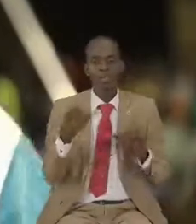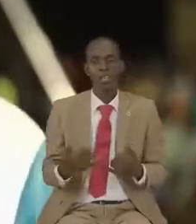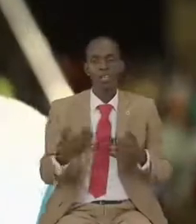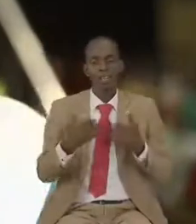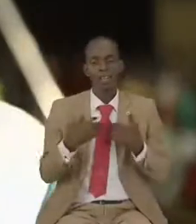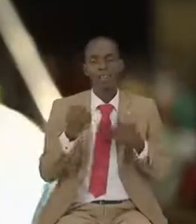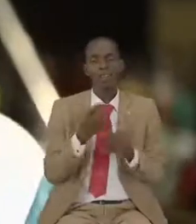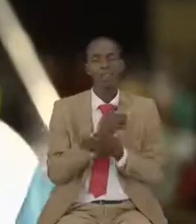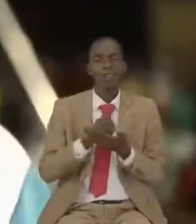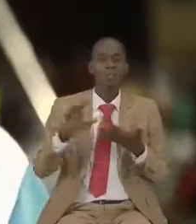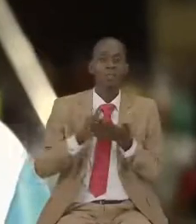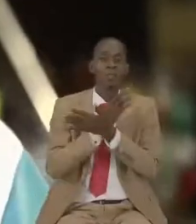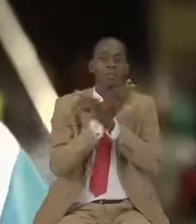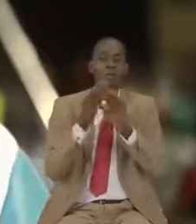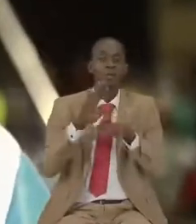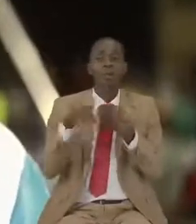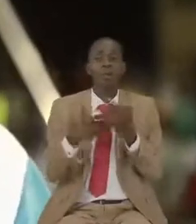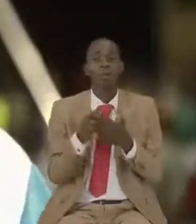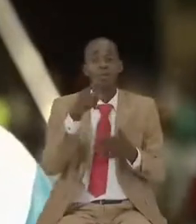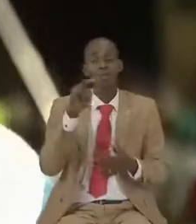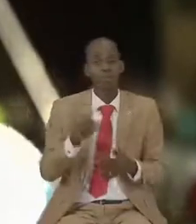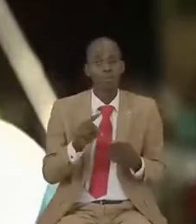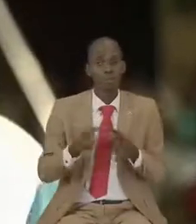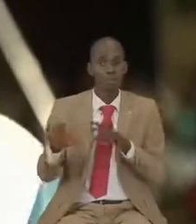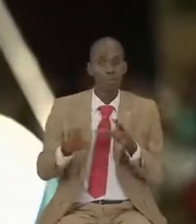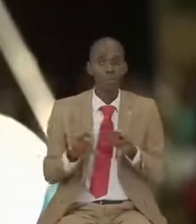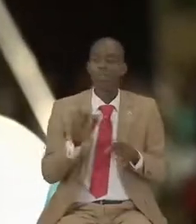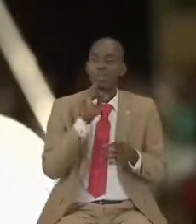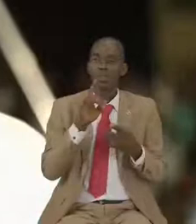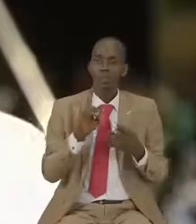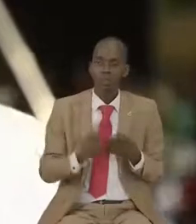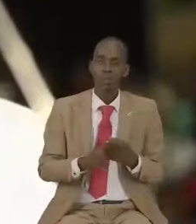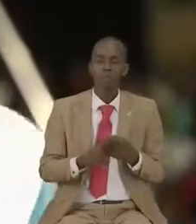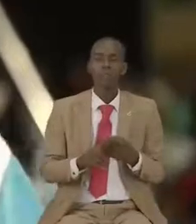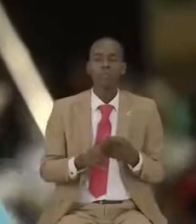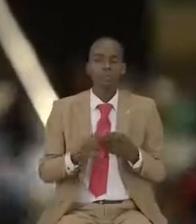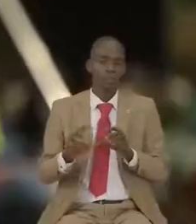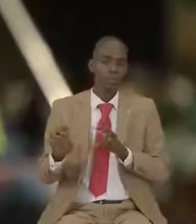À partir de ce jour, vous avez commencé la vie honorable de grâce.